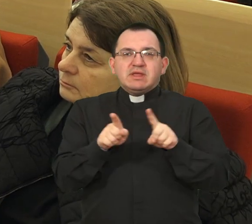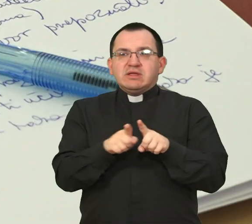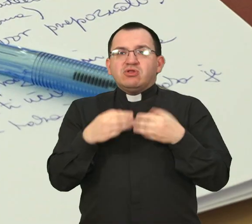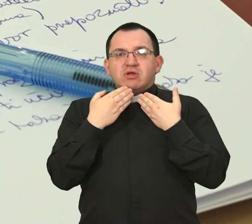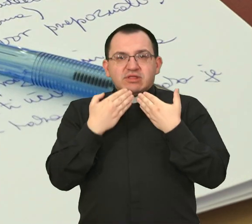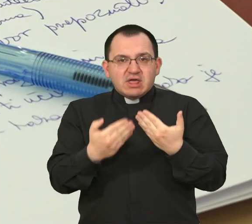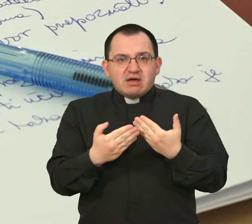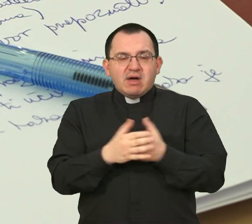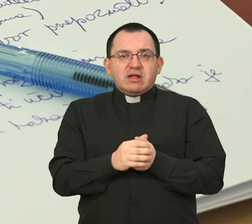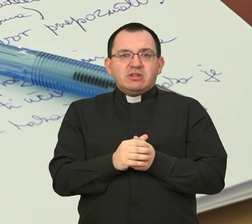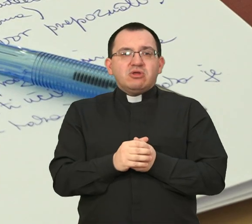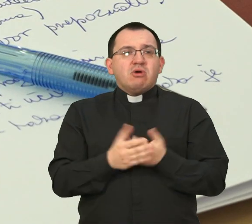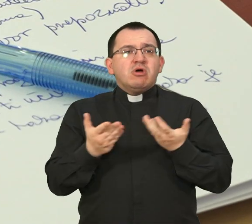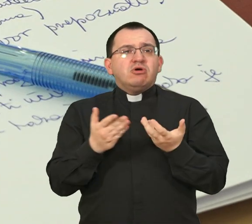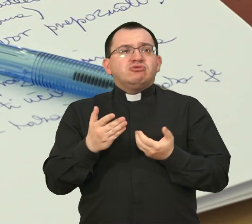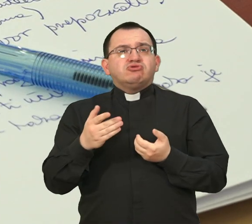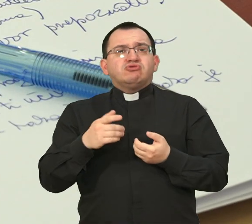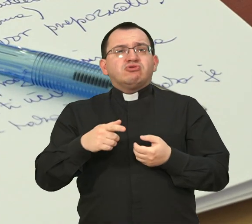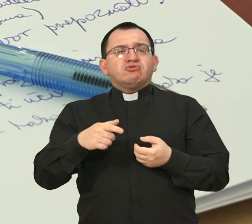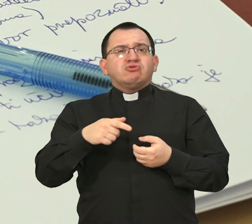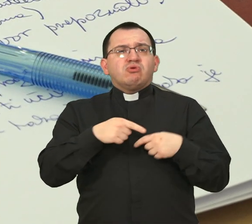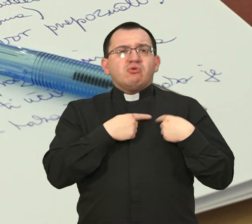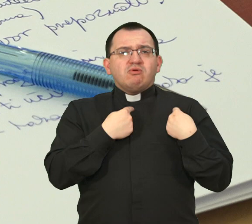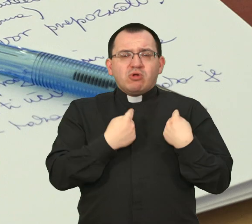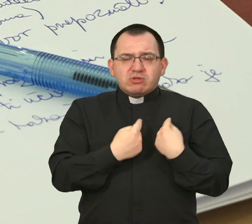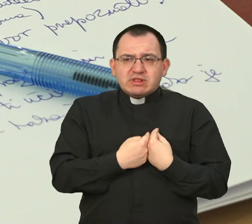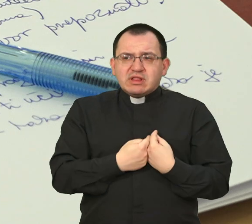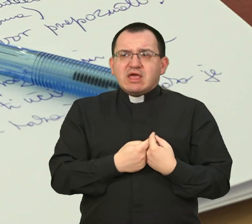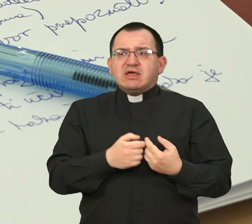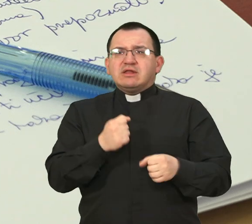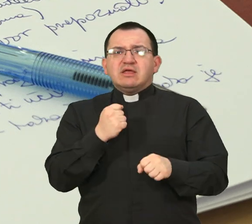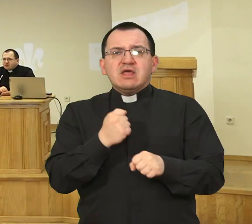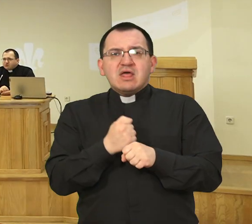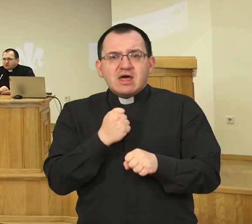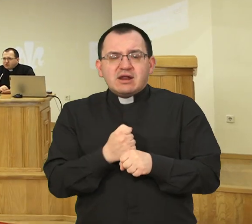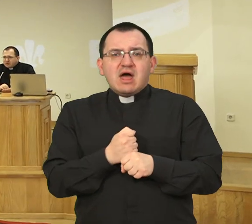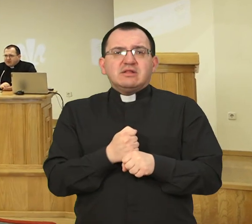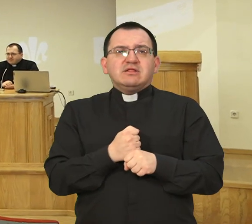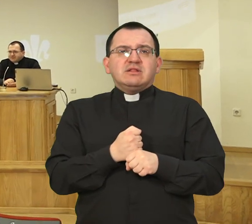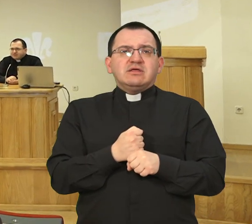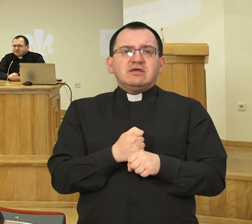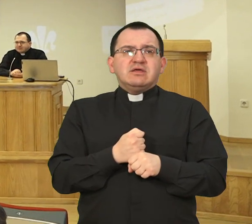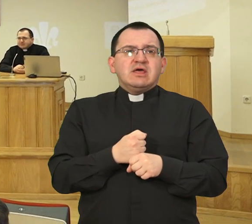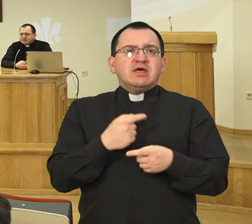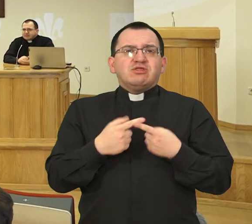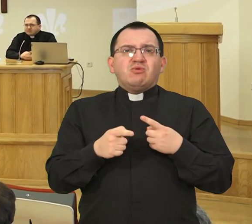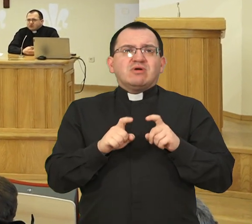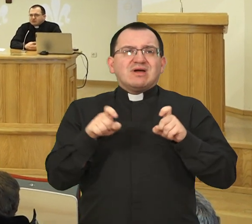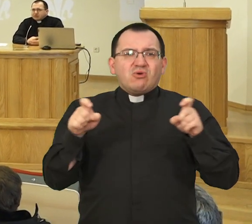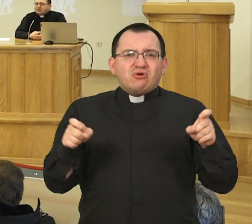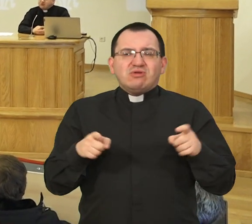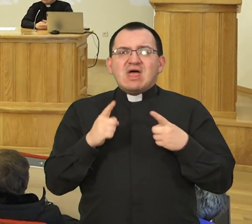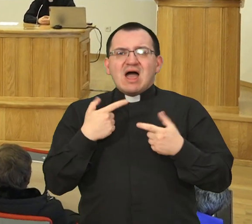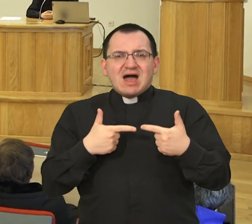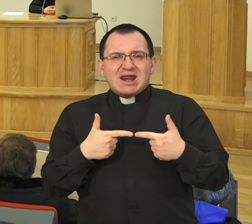zahvalio okupljenim volonterima što su u vrijeme raznih nedaća, pandemije, recesije i poskupljenja, na posljetku i rata koji bijesni,